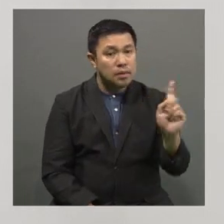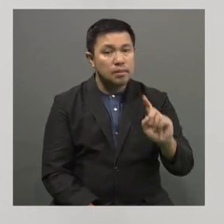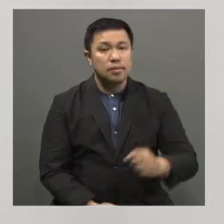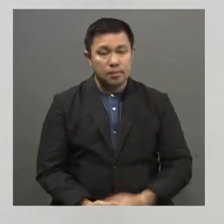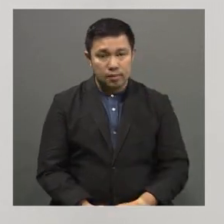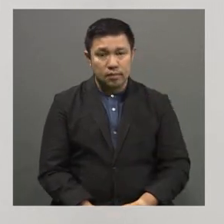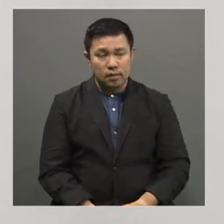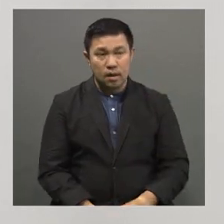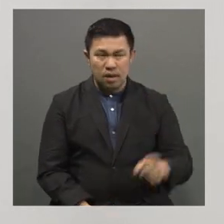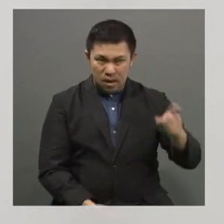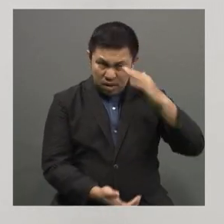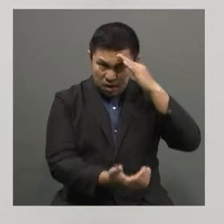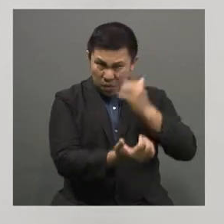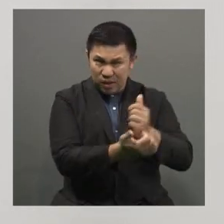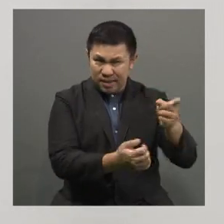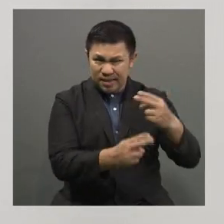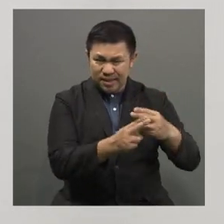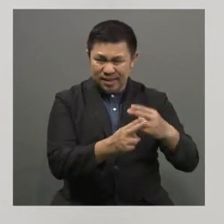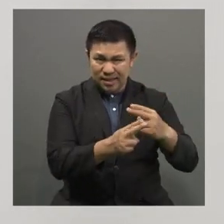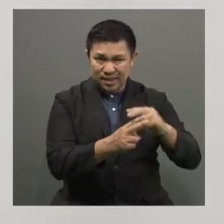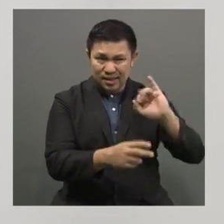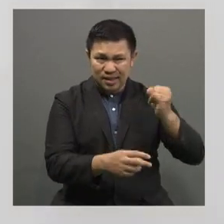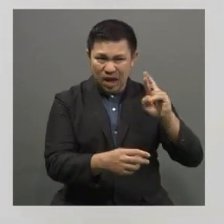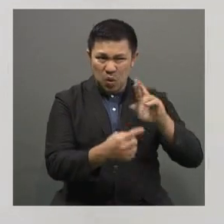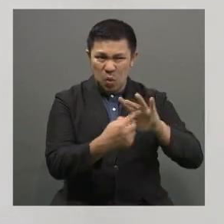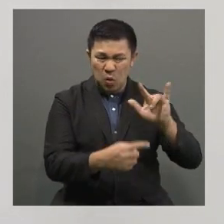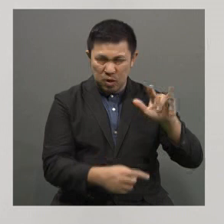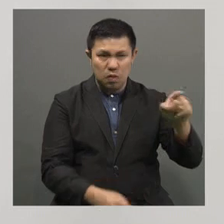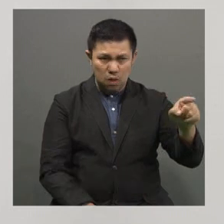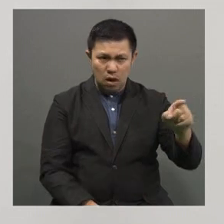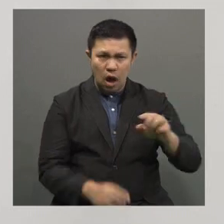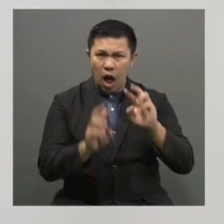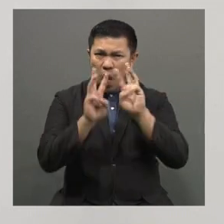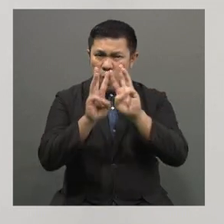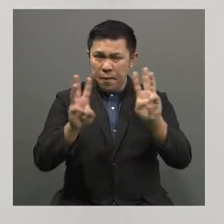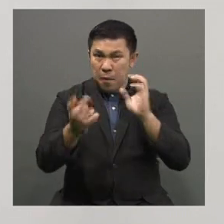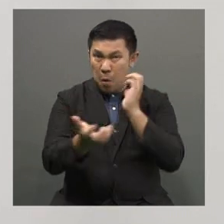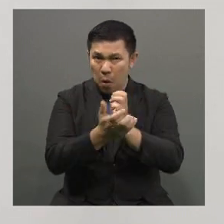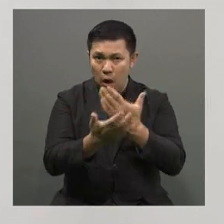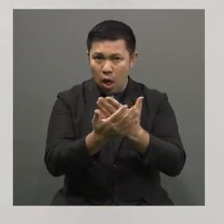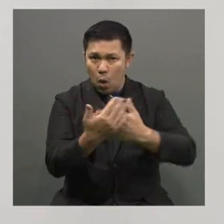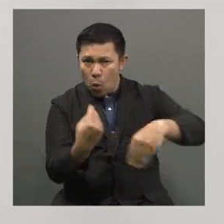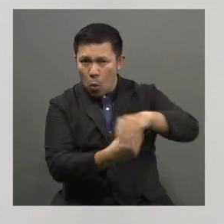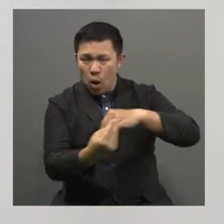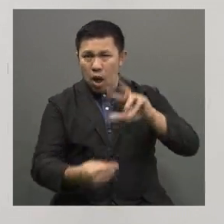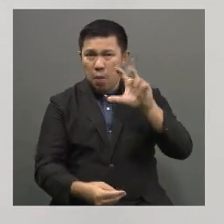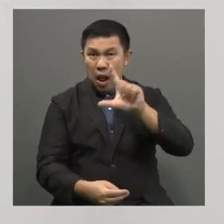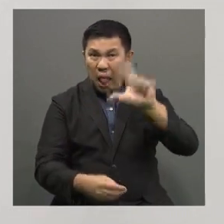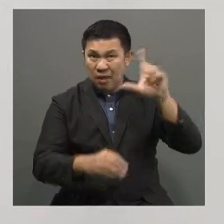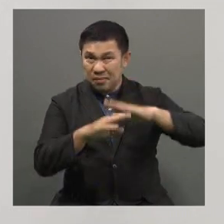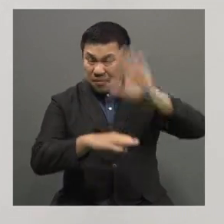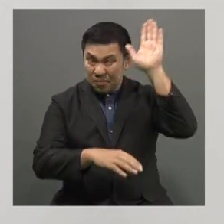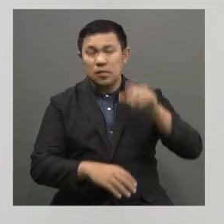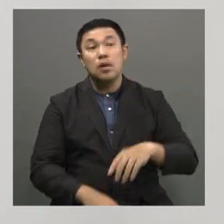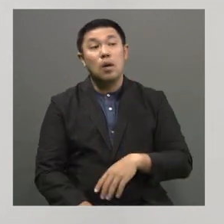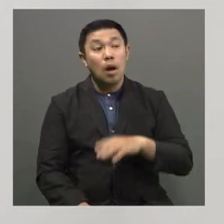พลตรวจตรีจรนเกียรติให้สัมภาษณ์บอกว่าพบเงินหมุนเวียนในเครือข่ายเว็บพนันมากกว่า 300ล้านบาทบิ๊กโจ๊กอธิบายแบบนี้ครับ